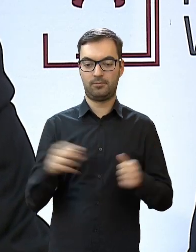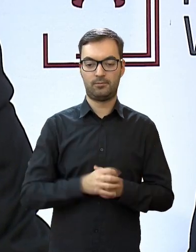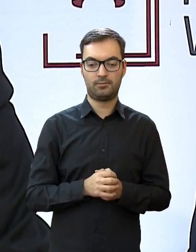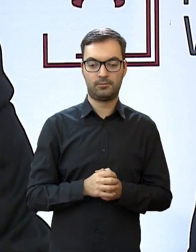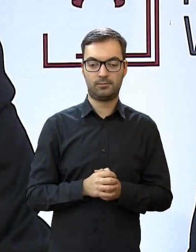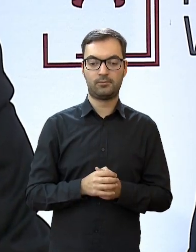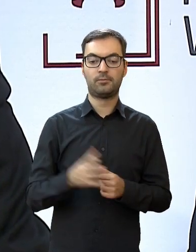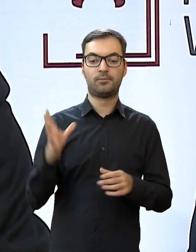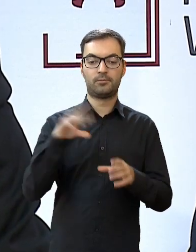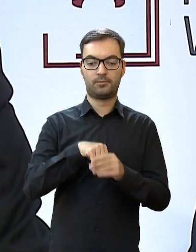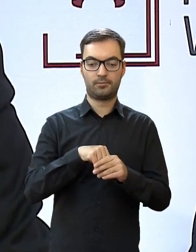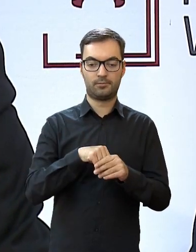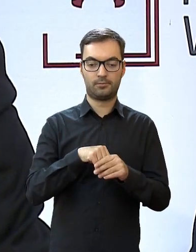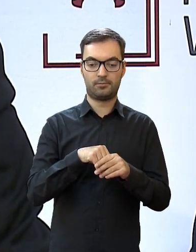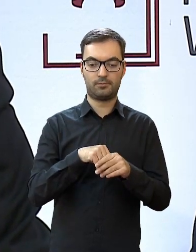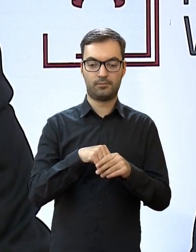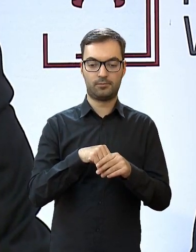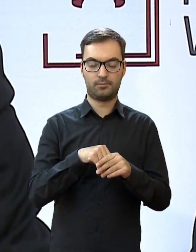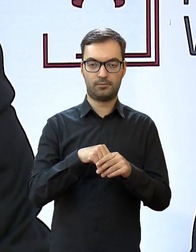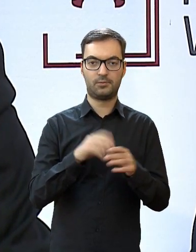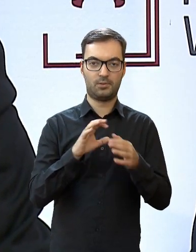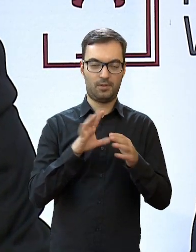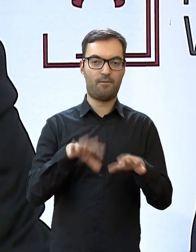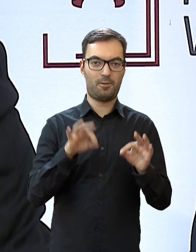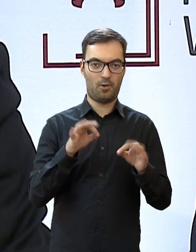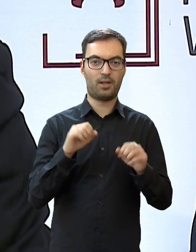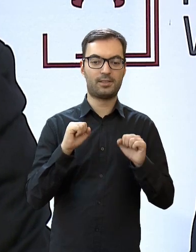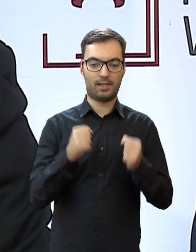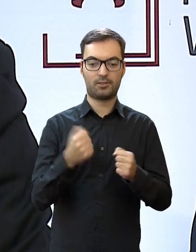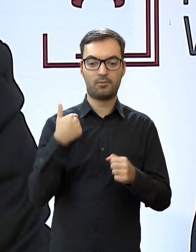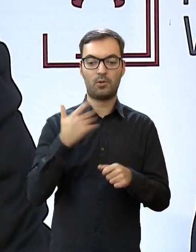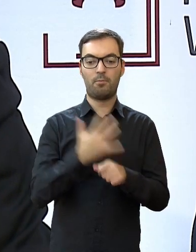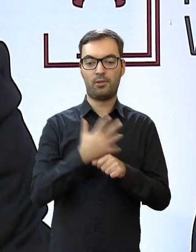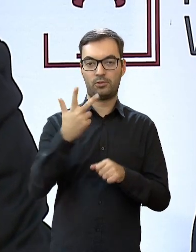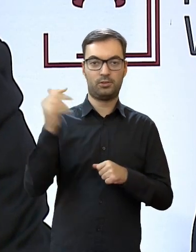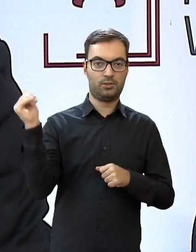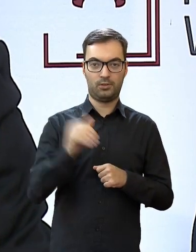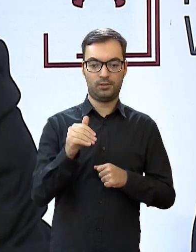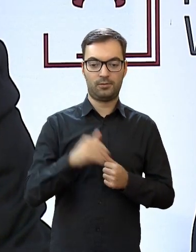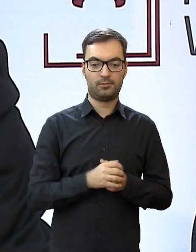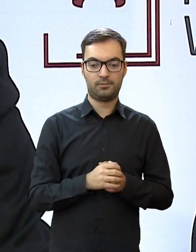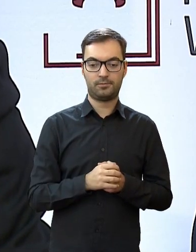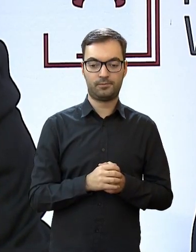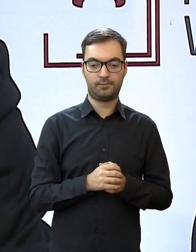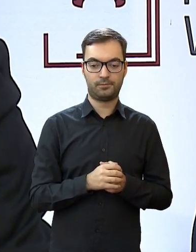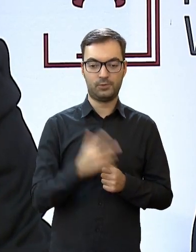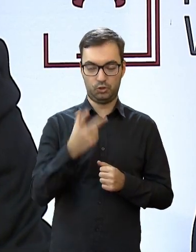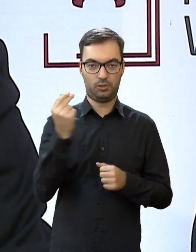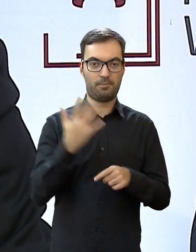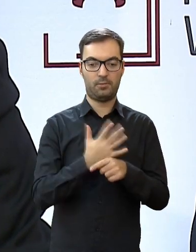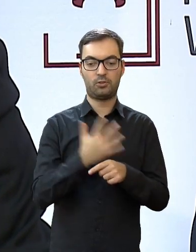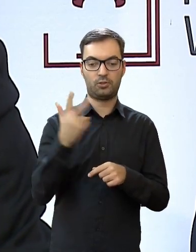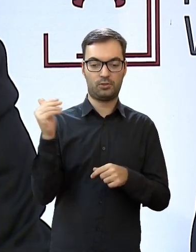zaangażowanych w akcję związaną z wyborami w Polsce było 53 tysiące w ciągu tych trzech dni